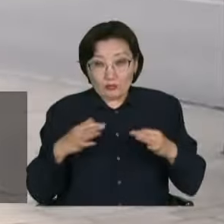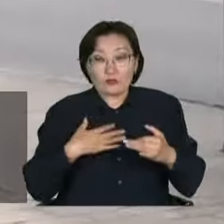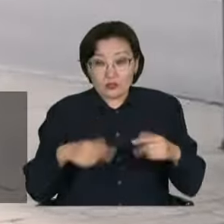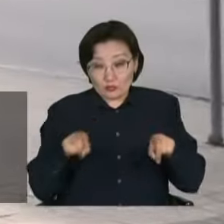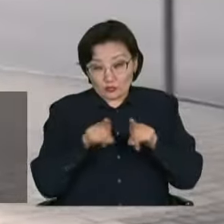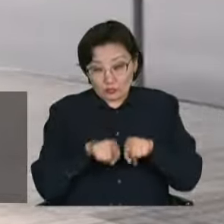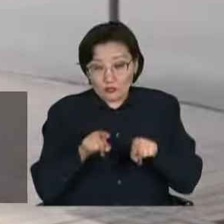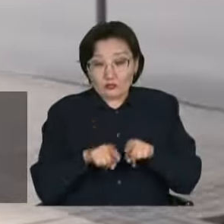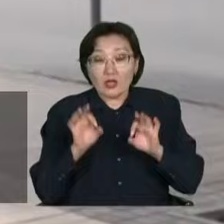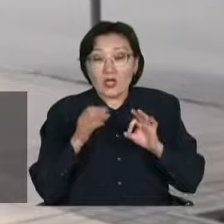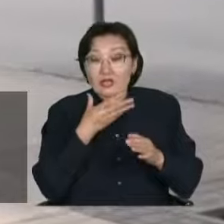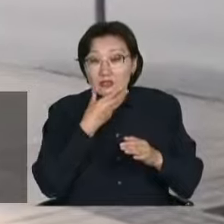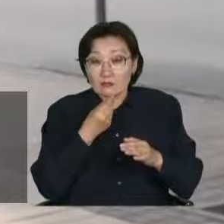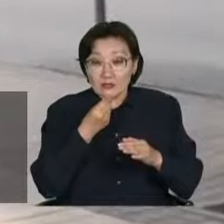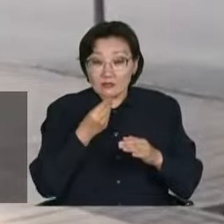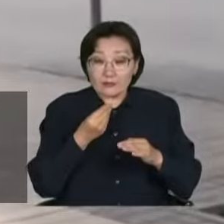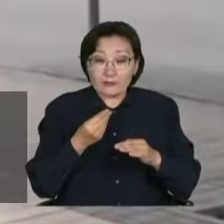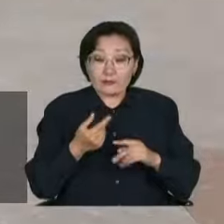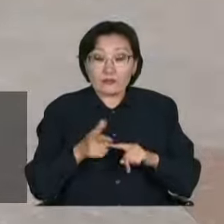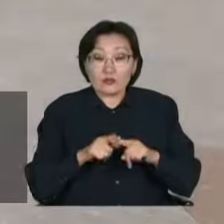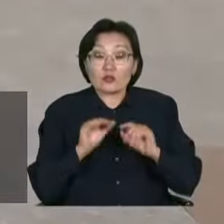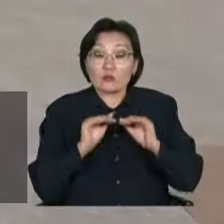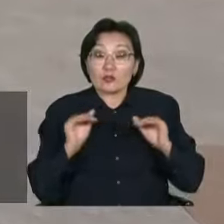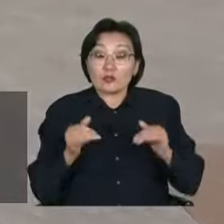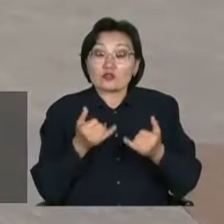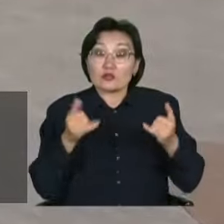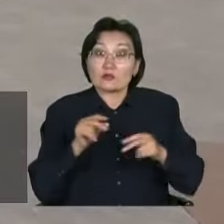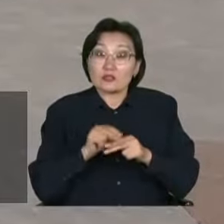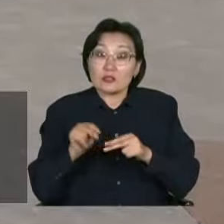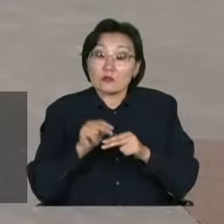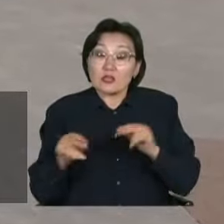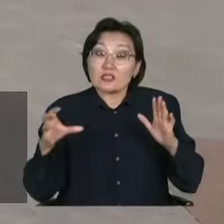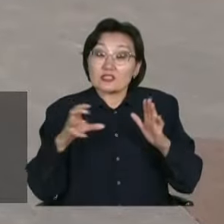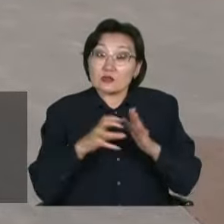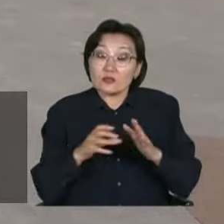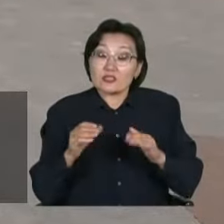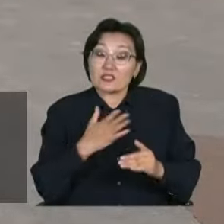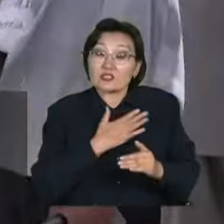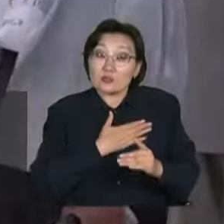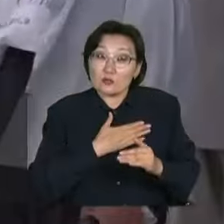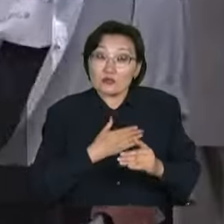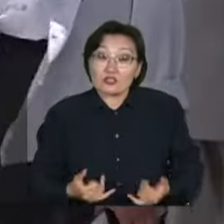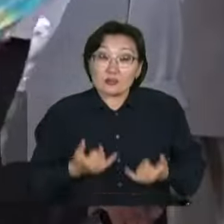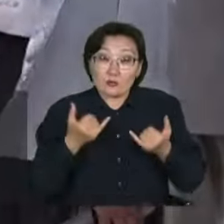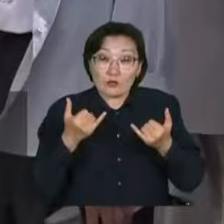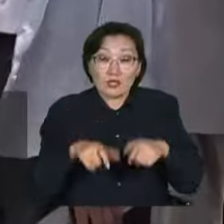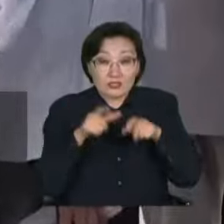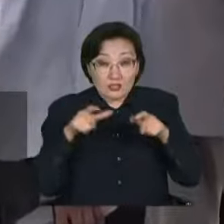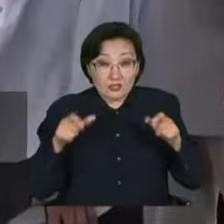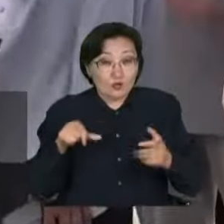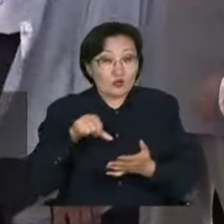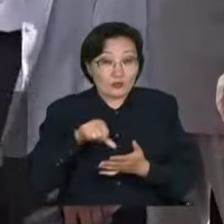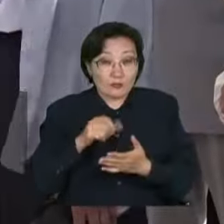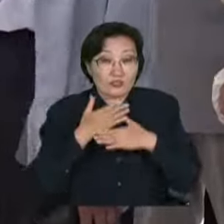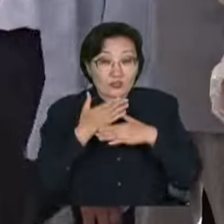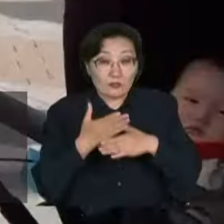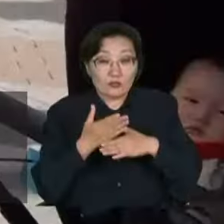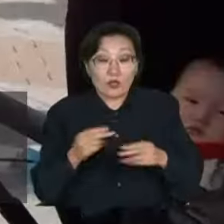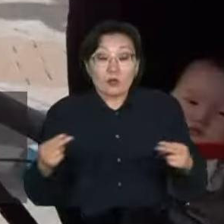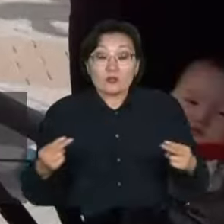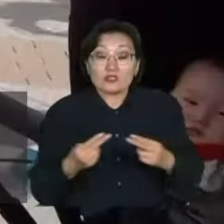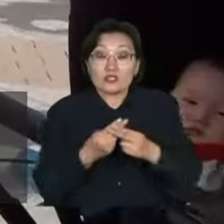патриотизм, өскөтүрган балдарга өтө әдемі тәрбие. Туымыз бен елтаңбамызды асқаға әндіранымызды әспеттеуге тұрғындар да атсалысты. Бәйтерек